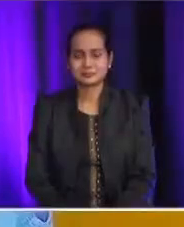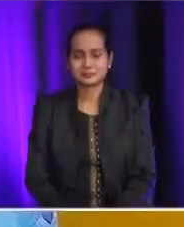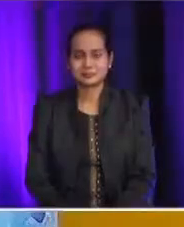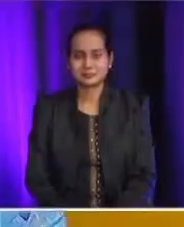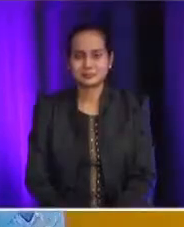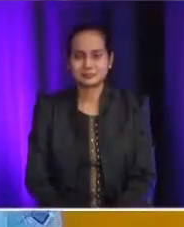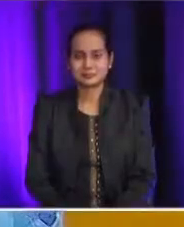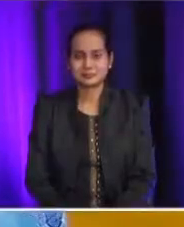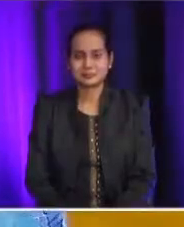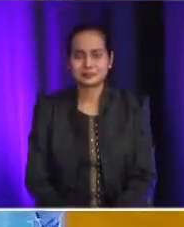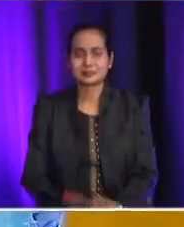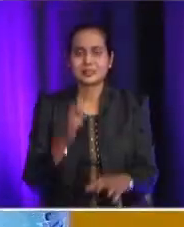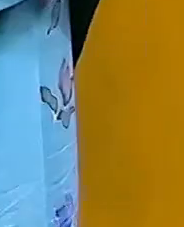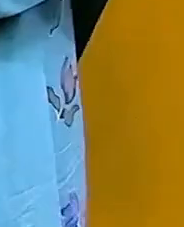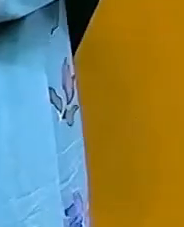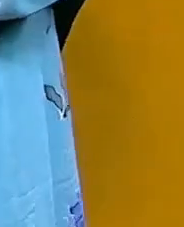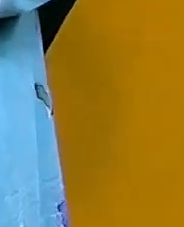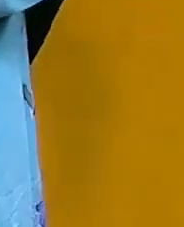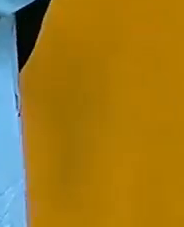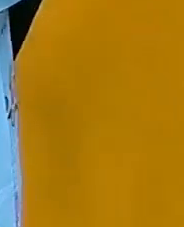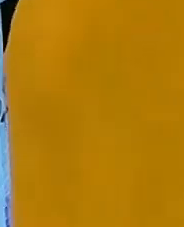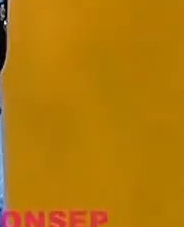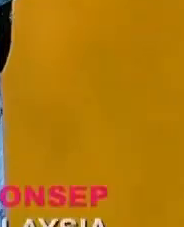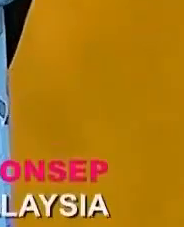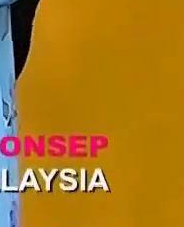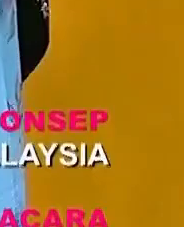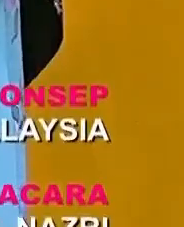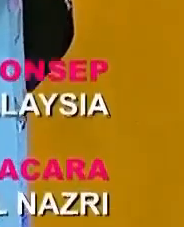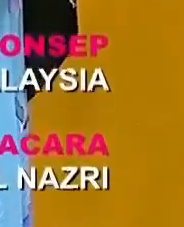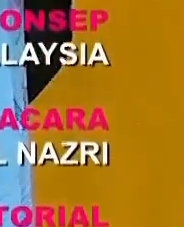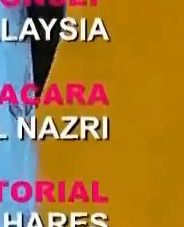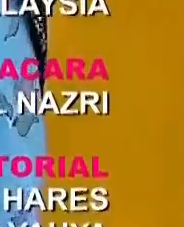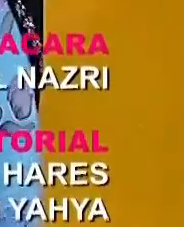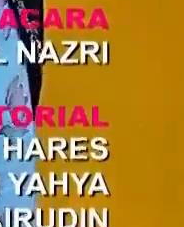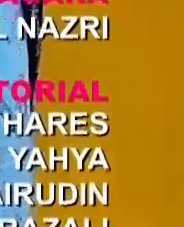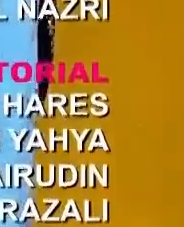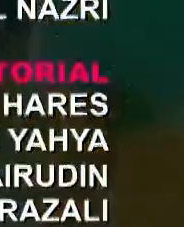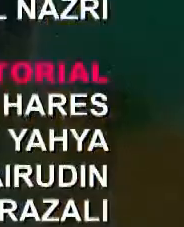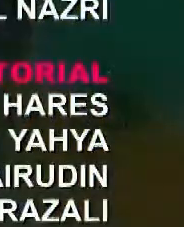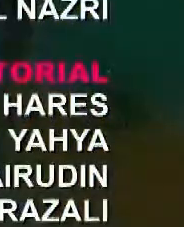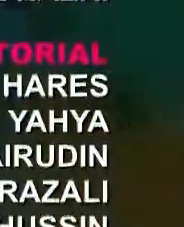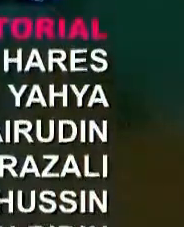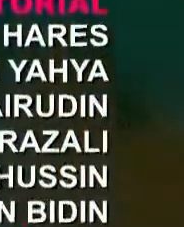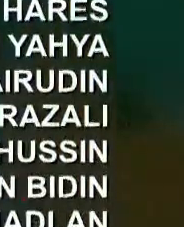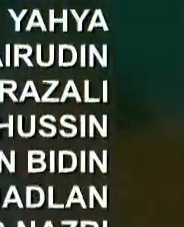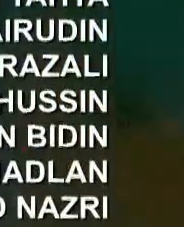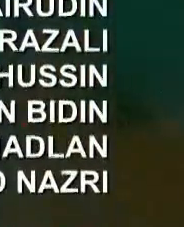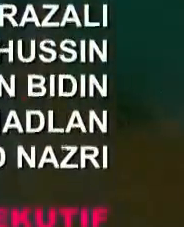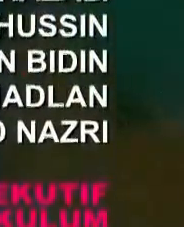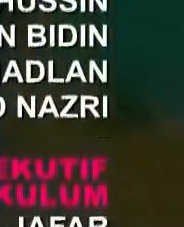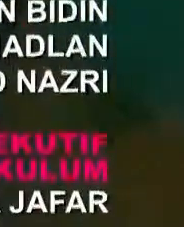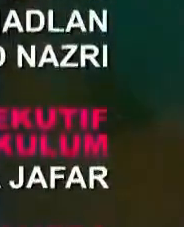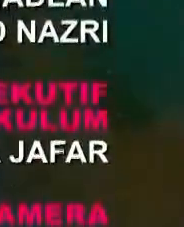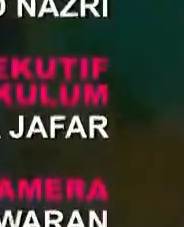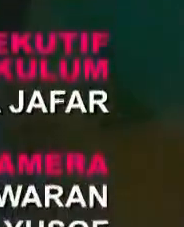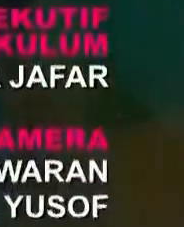disimpan di dalam peti. Kalau ada silap dan salah, janganlah Akmal simpan di dalam hati. Kalau ada sumur di ladang,